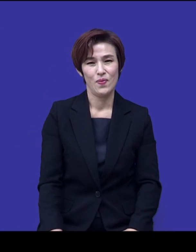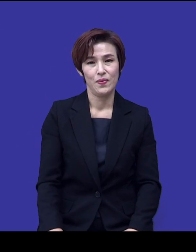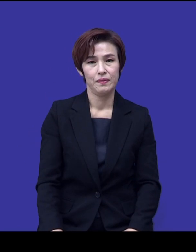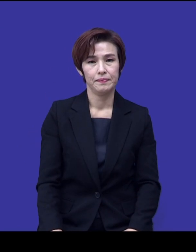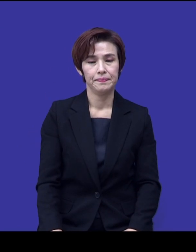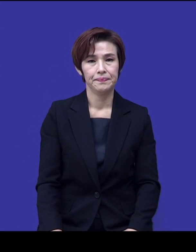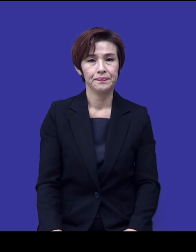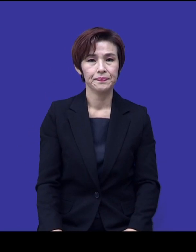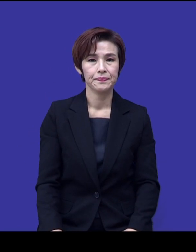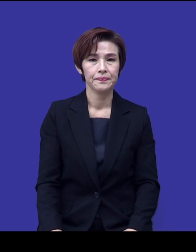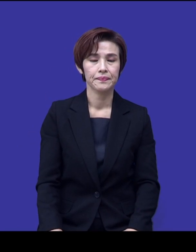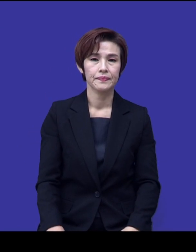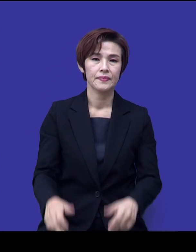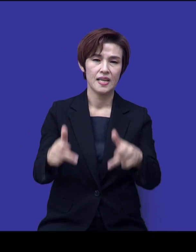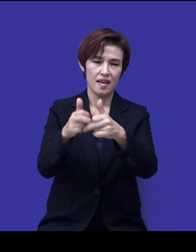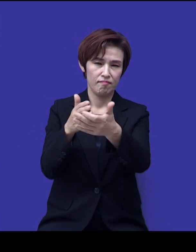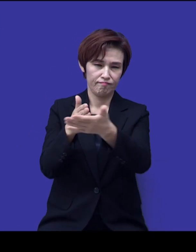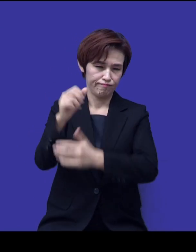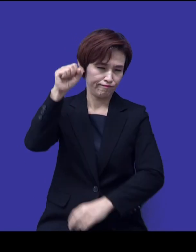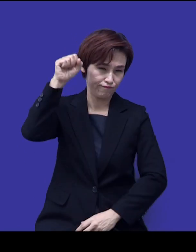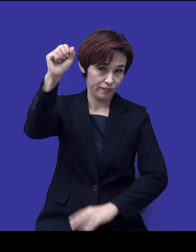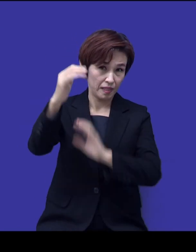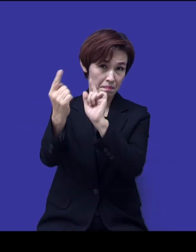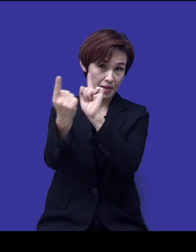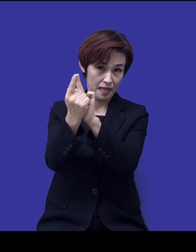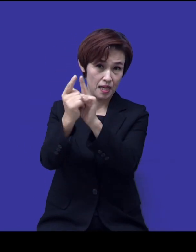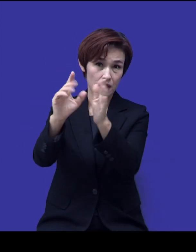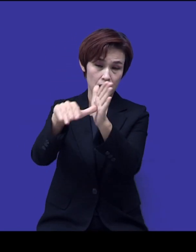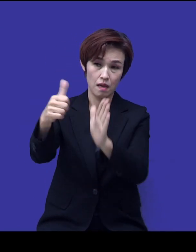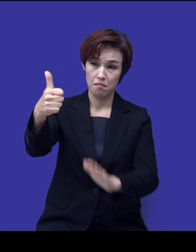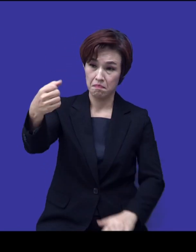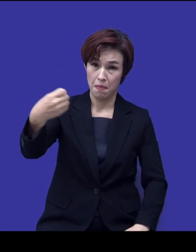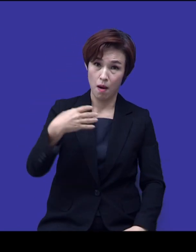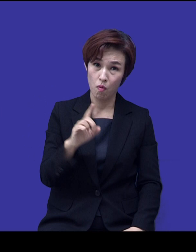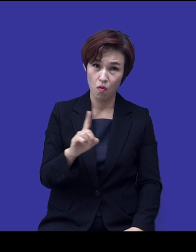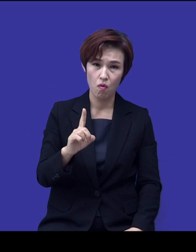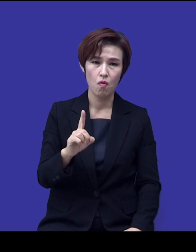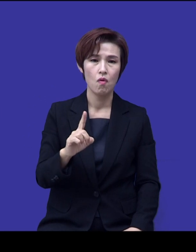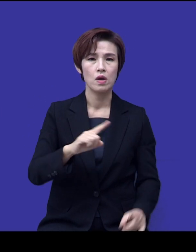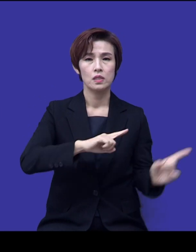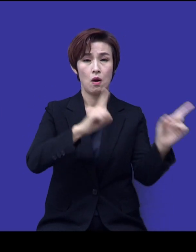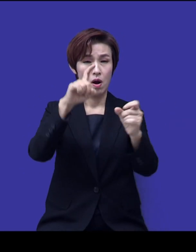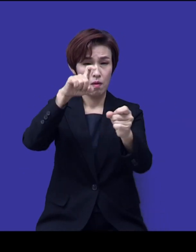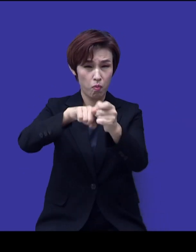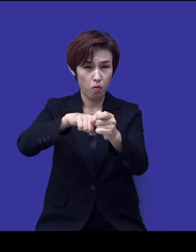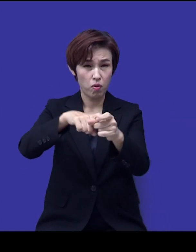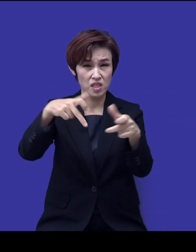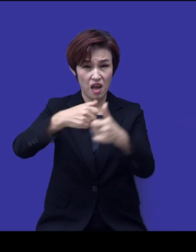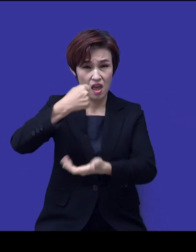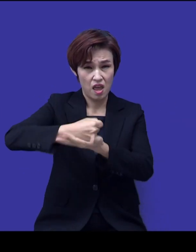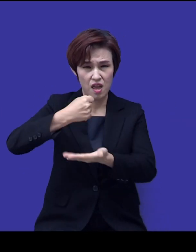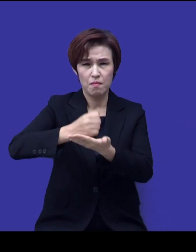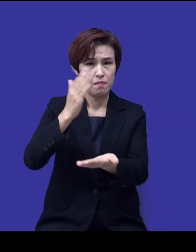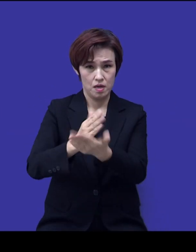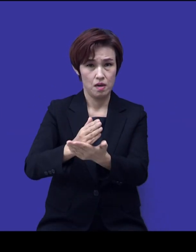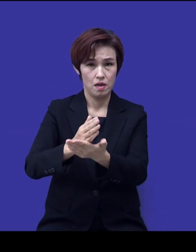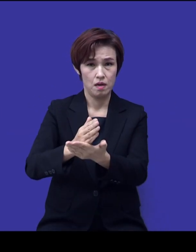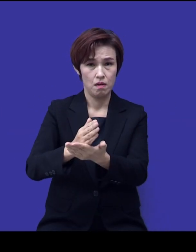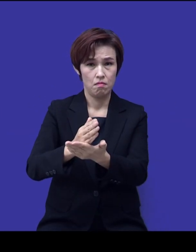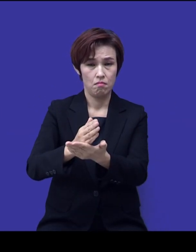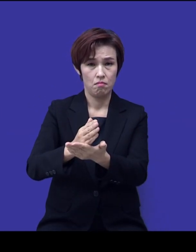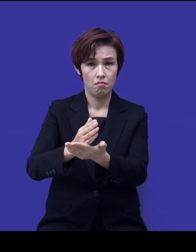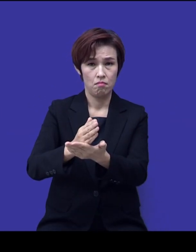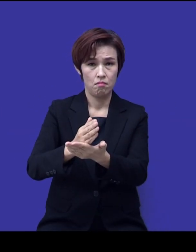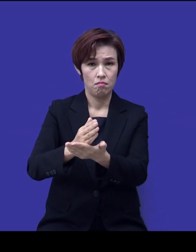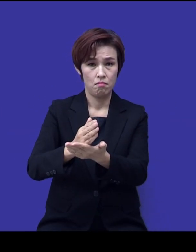장애인 운동가를 만났는데요. 예. 그분이 그런 이야기를 하세요. 재활을 목적으로 장애 얘기하지 말아라. 아.